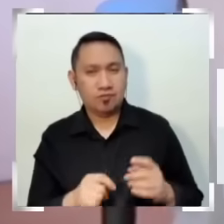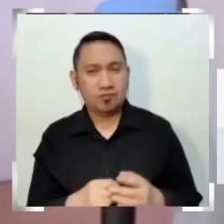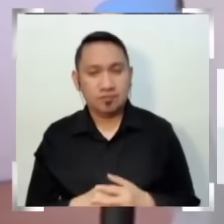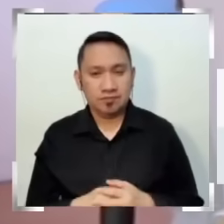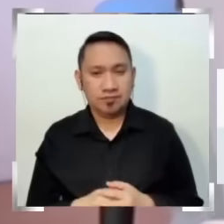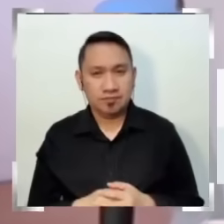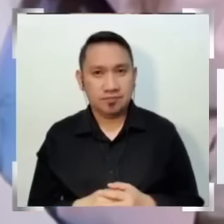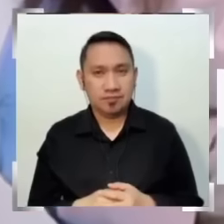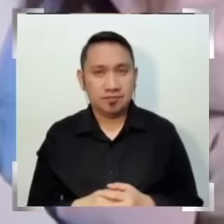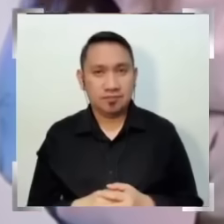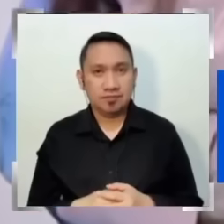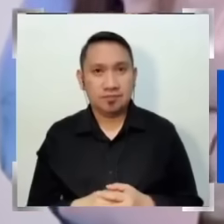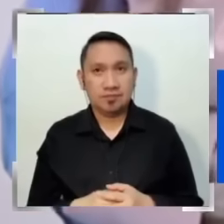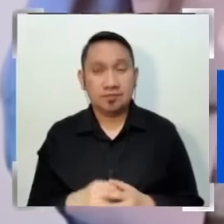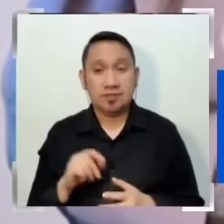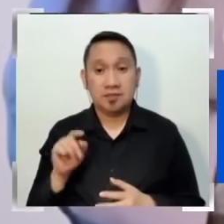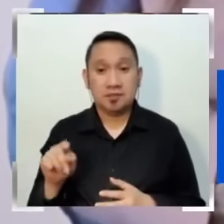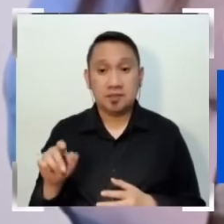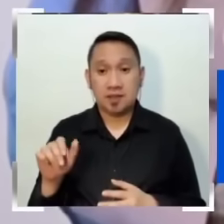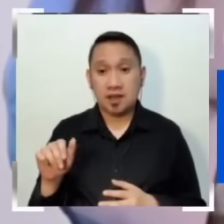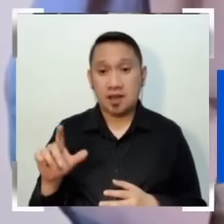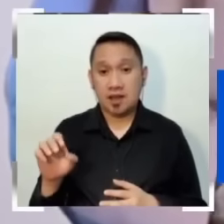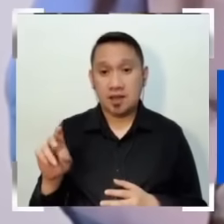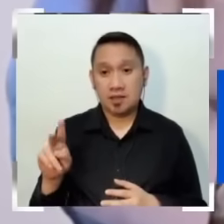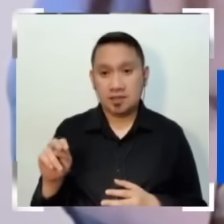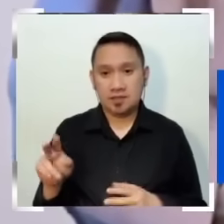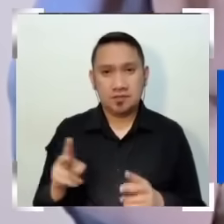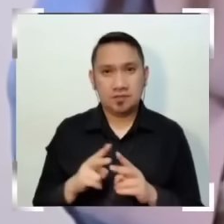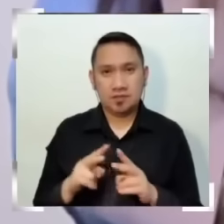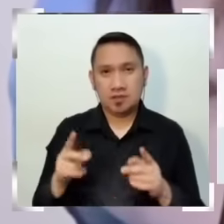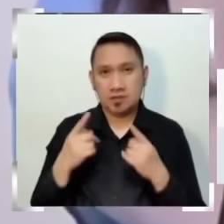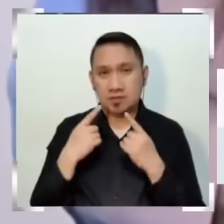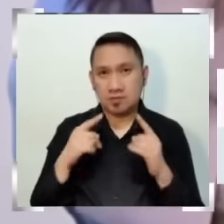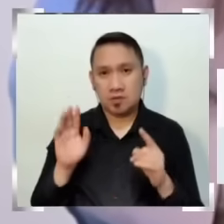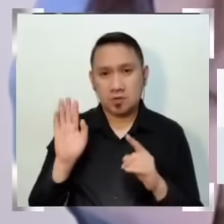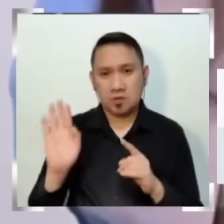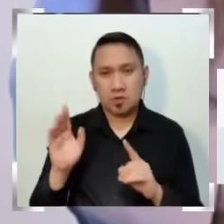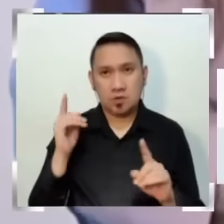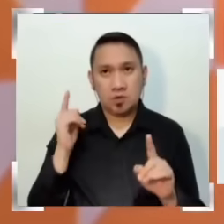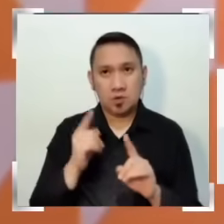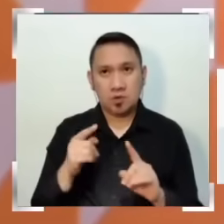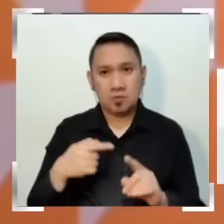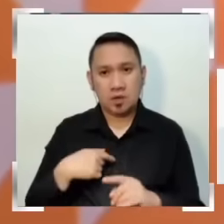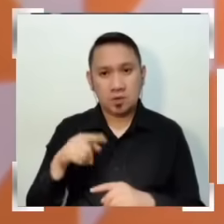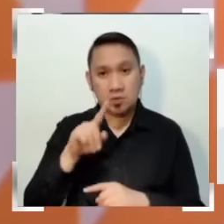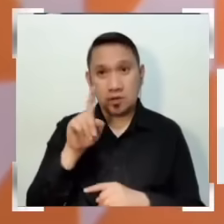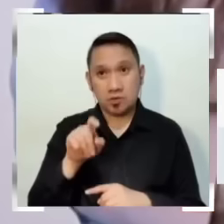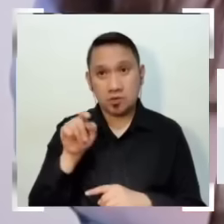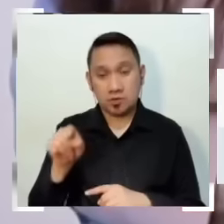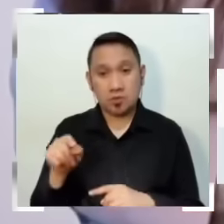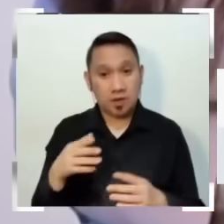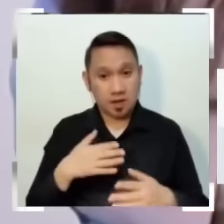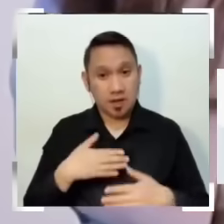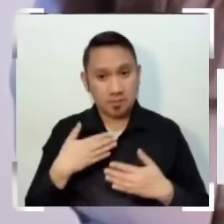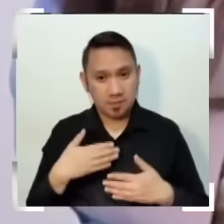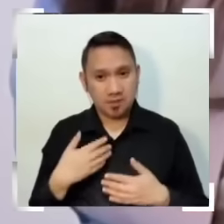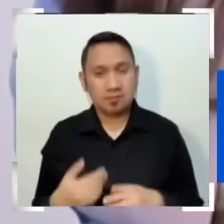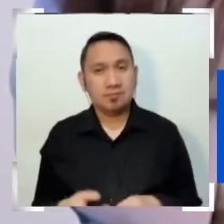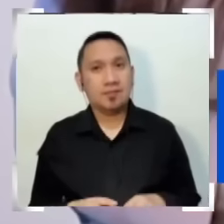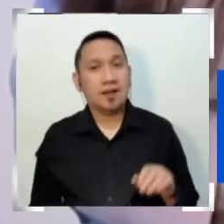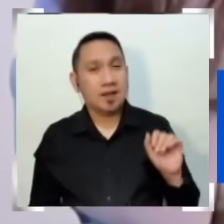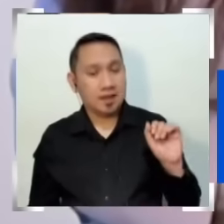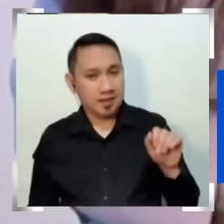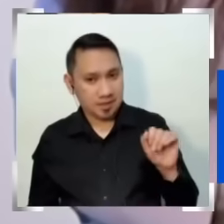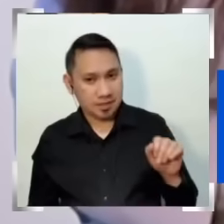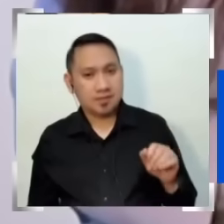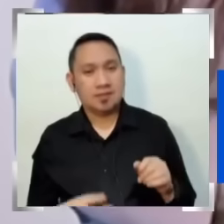Alden is successful na lahat yata ng mga ginugoals niya, na-achieve niya. But are you happy? Yes. In all these